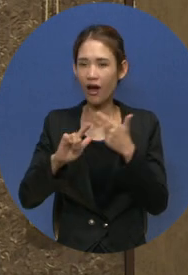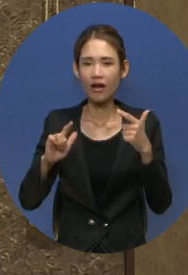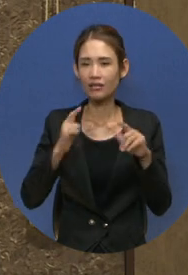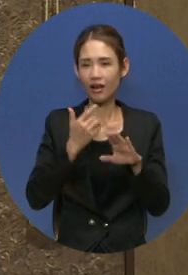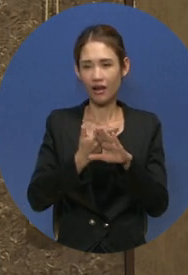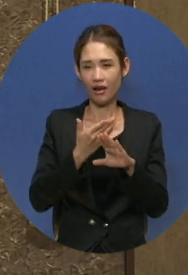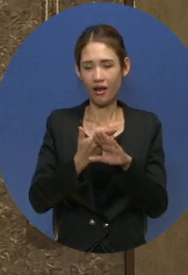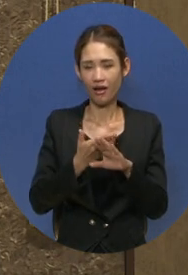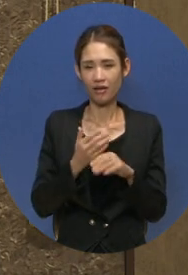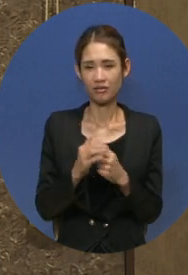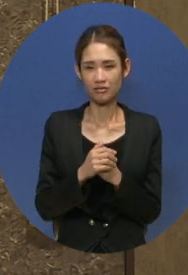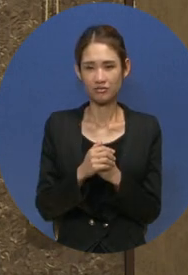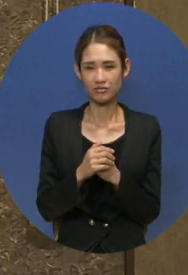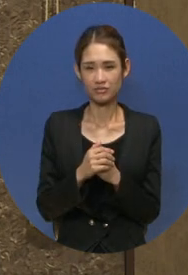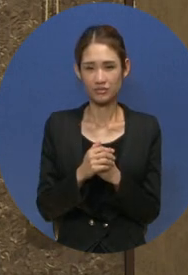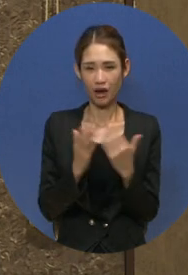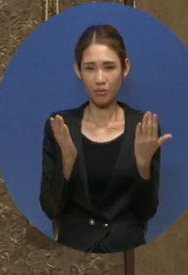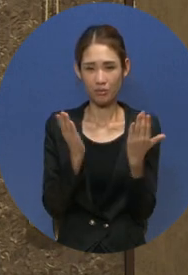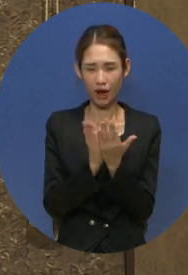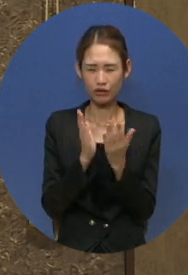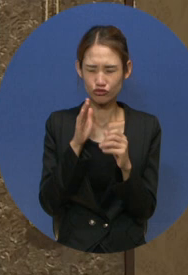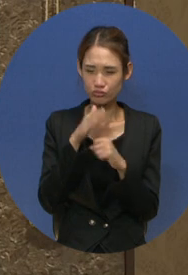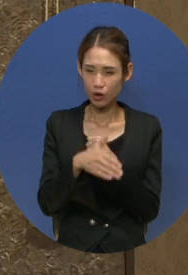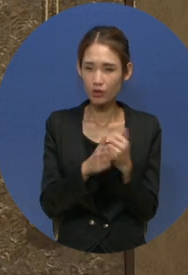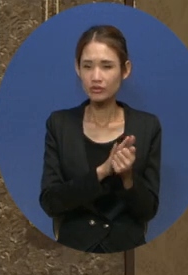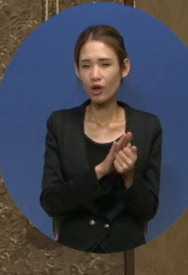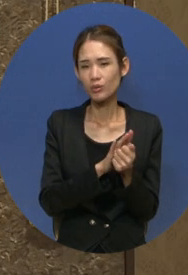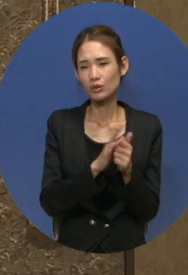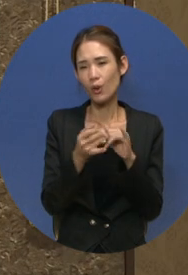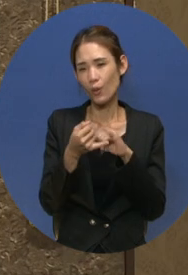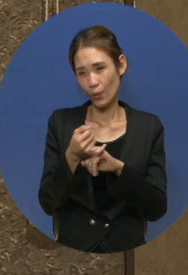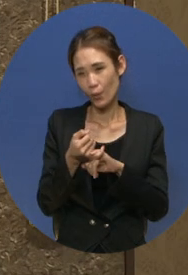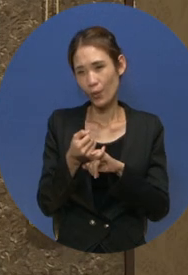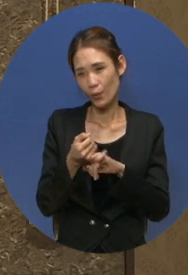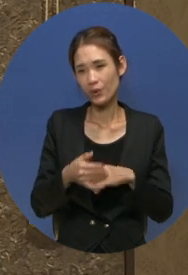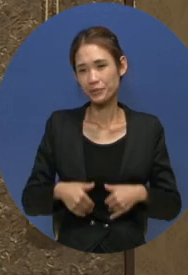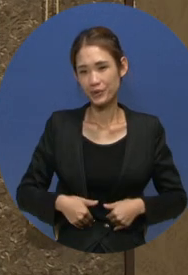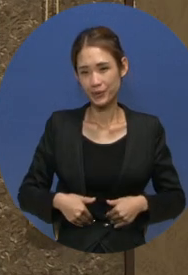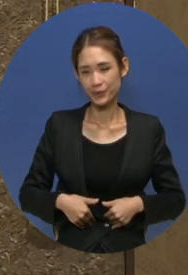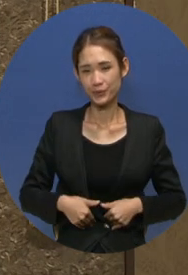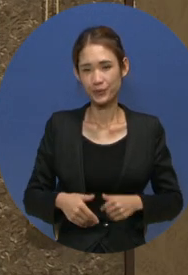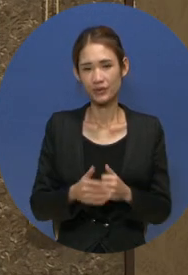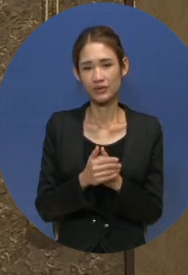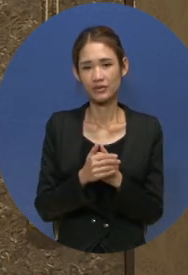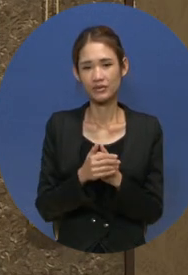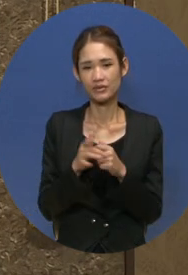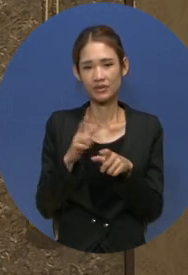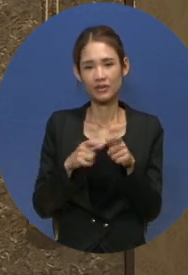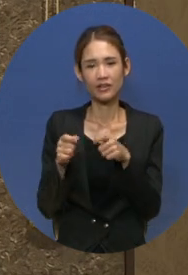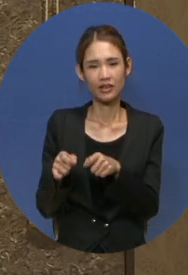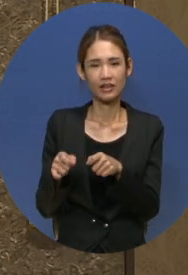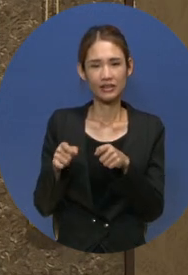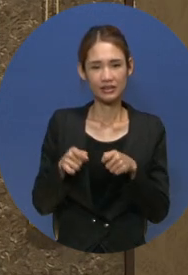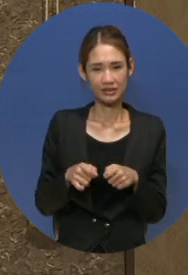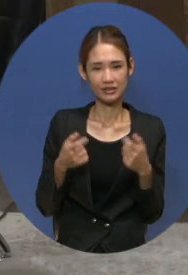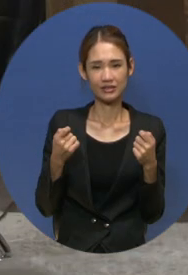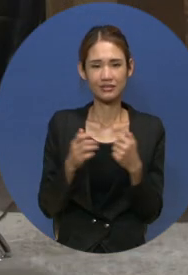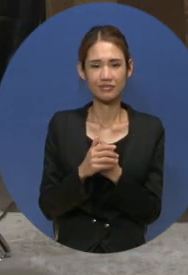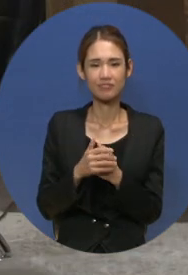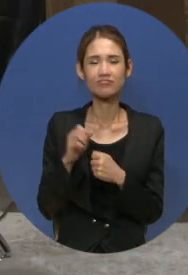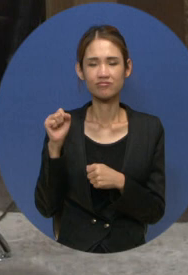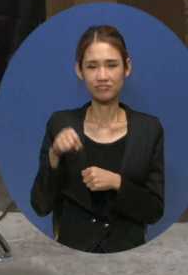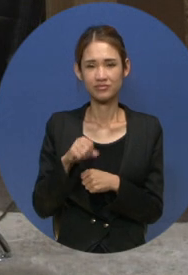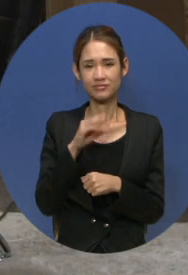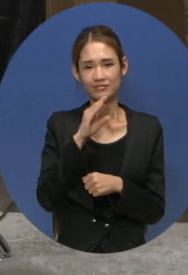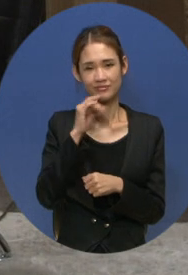달라요. 예. 예. 그러니까 이 맞춤형 서비스가 아주 필요한 사람들인데 이 시대가 그걸 앞당겼다. 네. 저는 그렇게 생각합니다. 어떻게 보면 네,